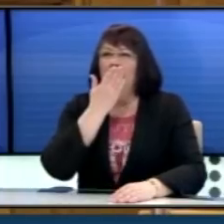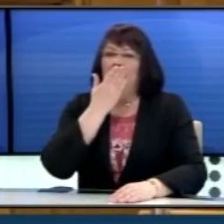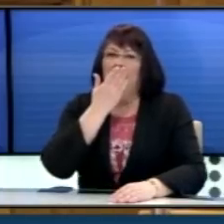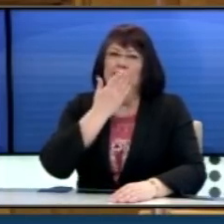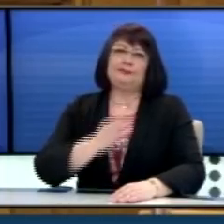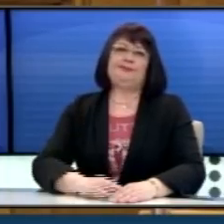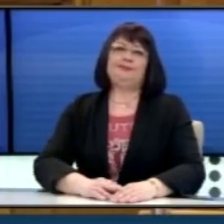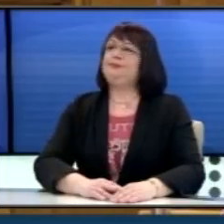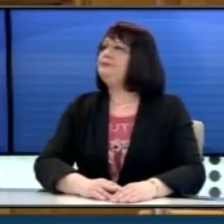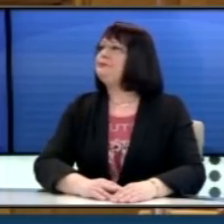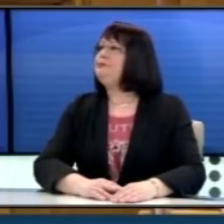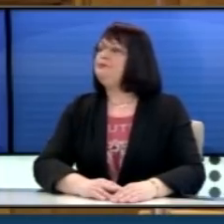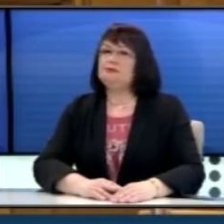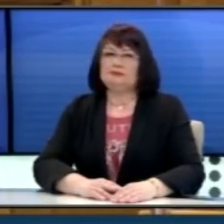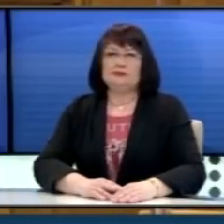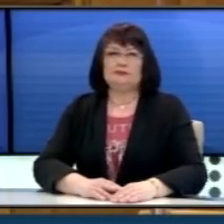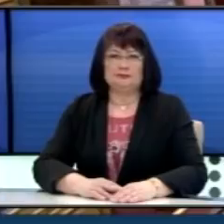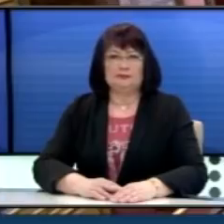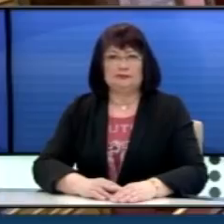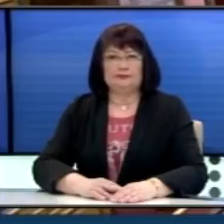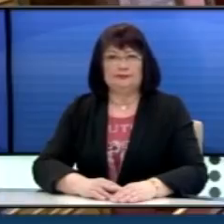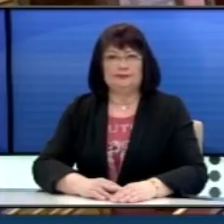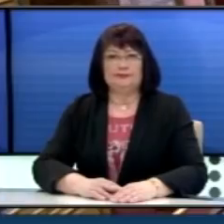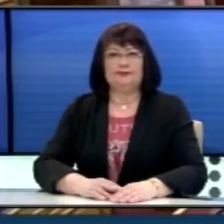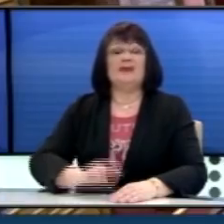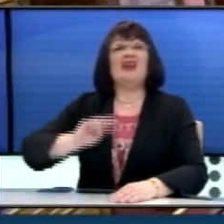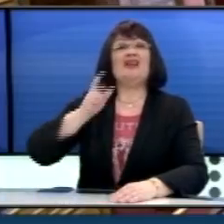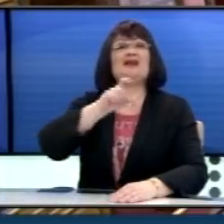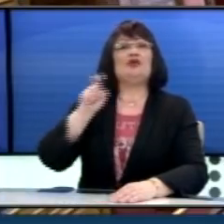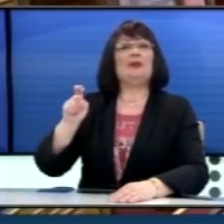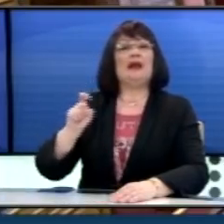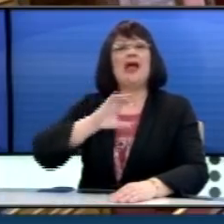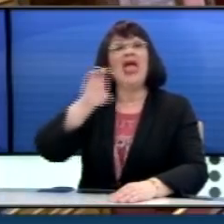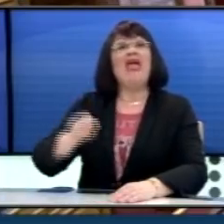να πρημοδοτήσετε με δισεκατομμύρια ευρώ